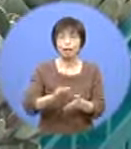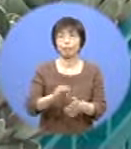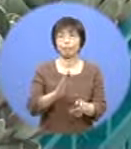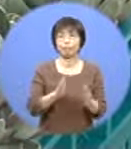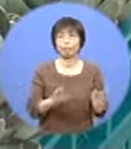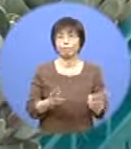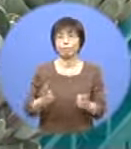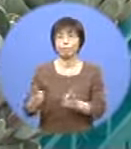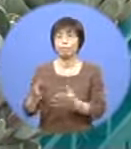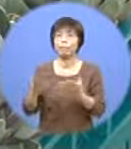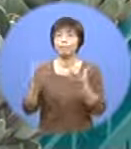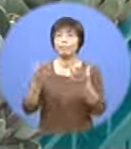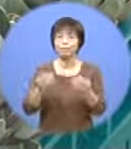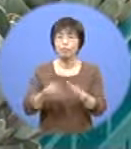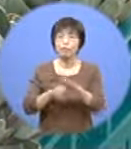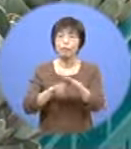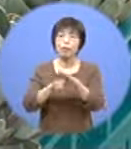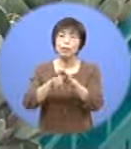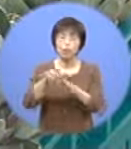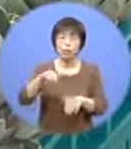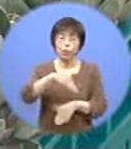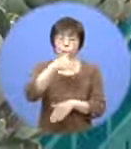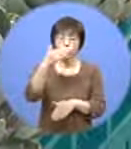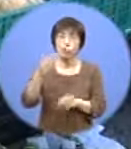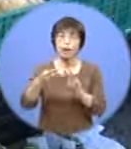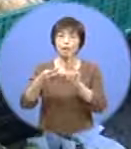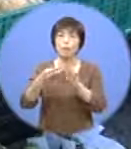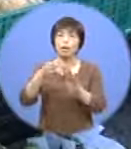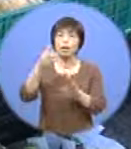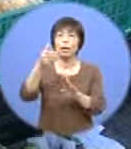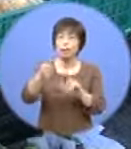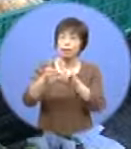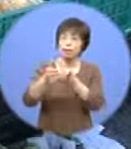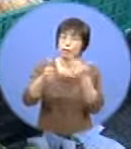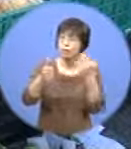ました。代表の山田さんにお話を聞きました。